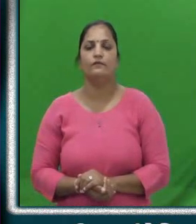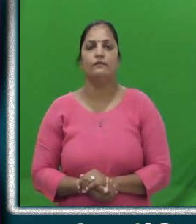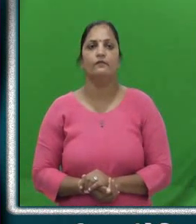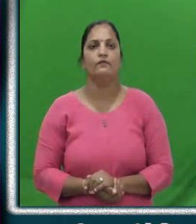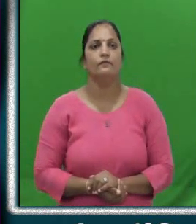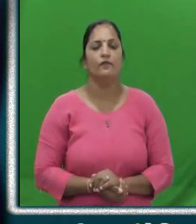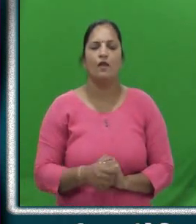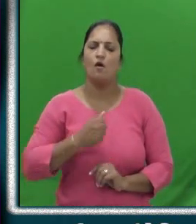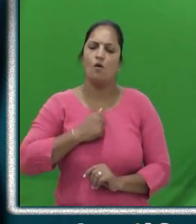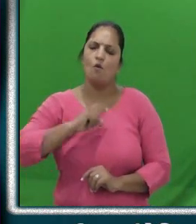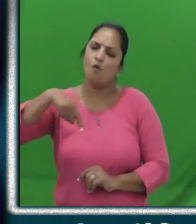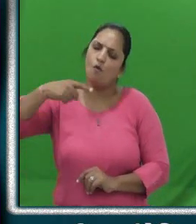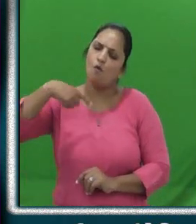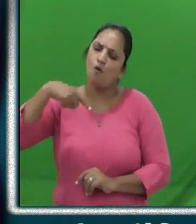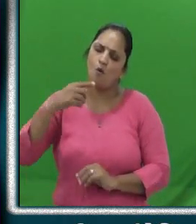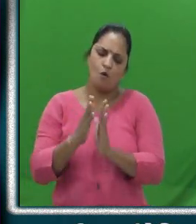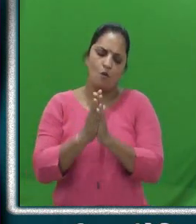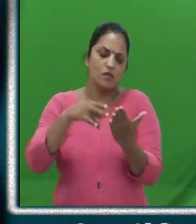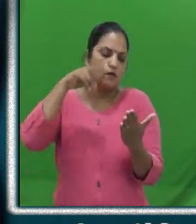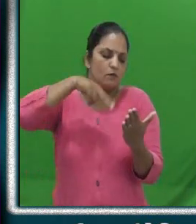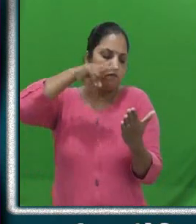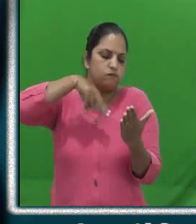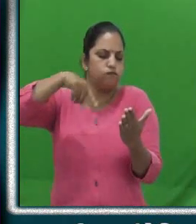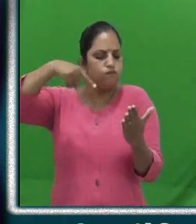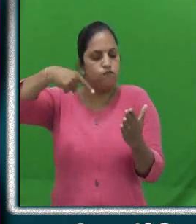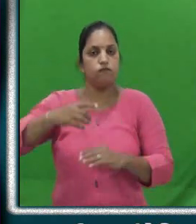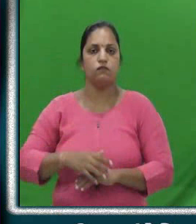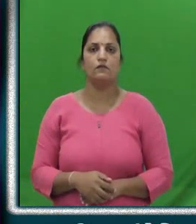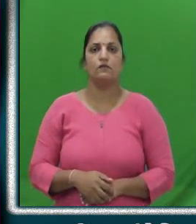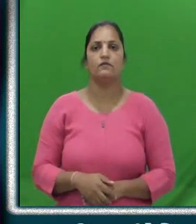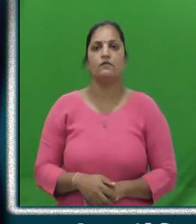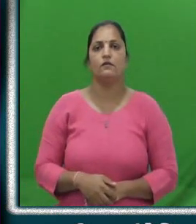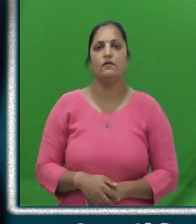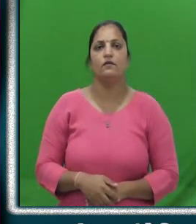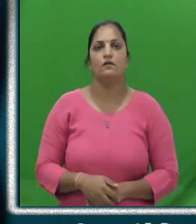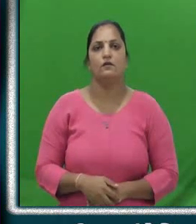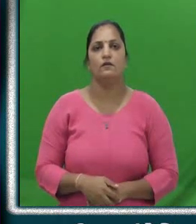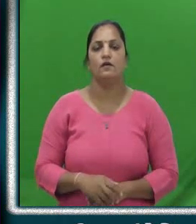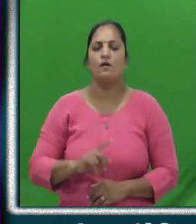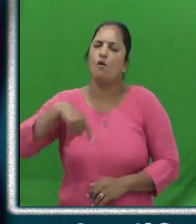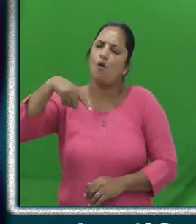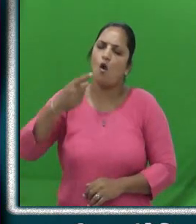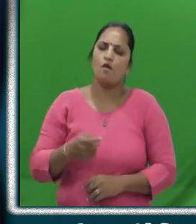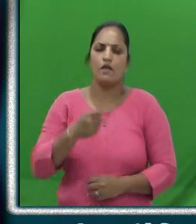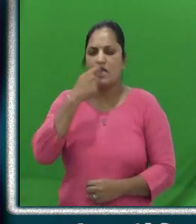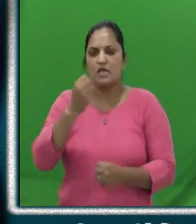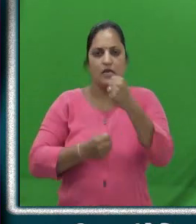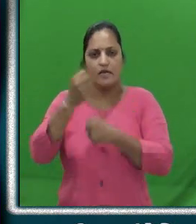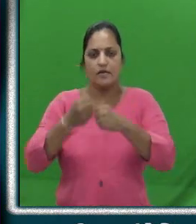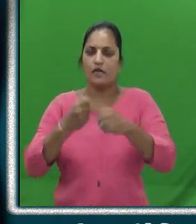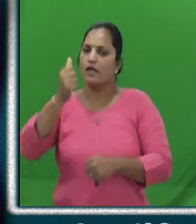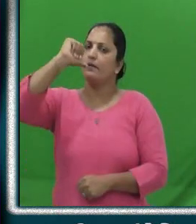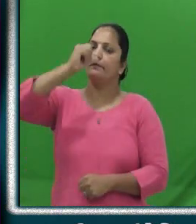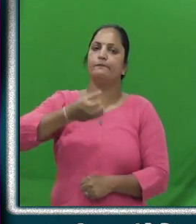રીડ અ નોવેલ. આઈ ઓલવેઝ રીડ અ નોવેલ. આઈ ઓલવેઝ ડ્રિંક મિલ્ક.